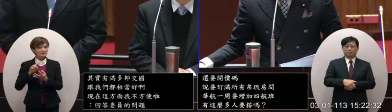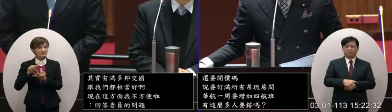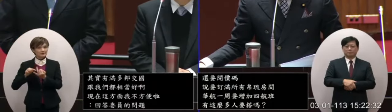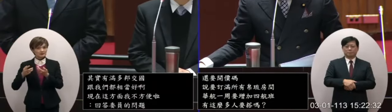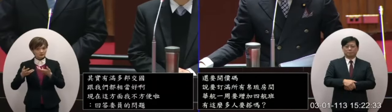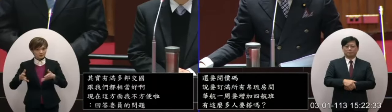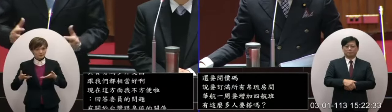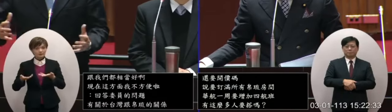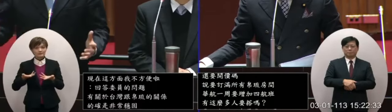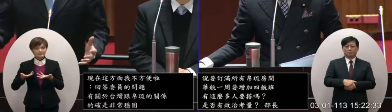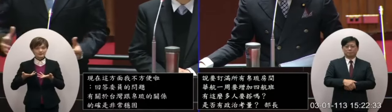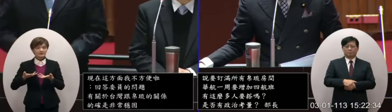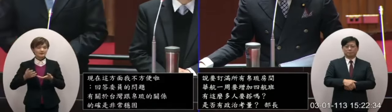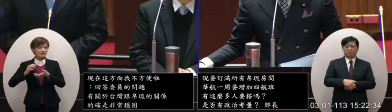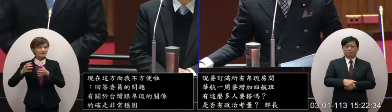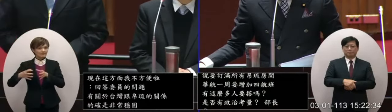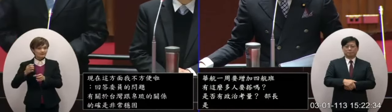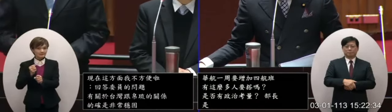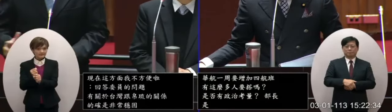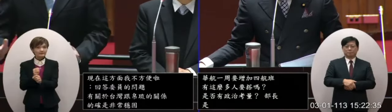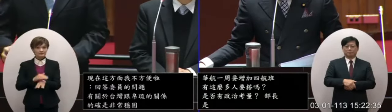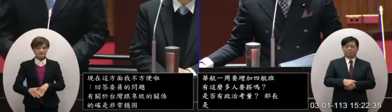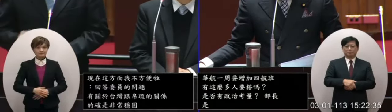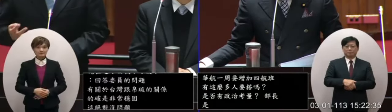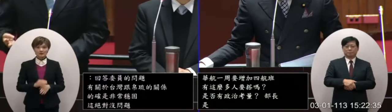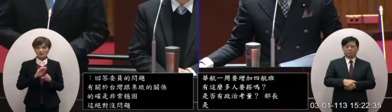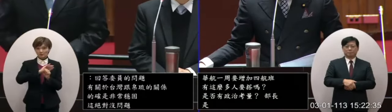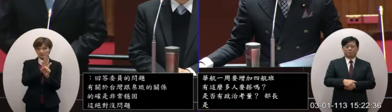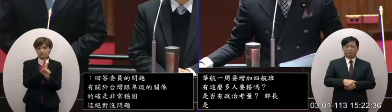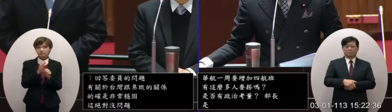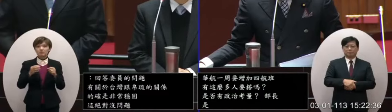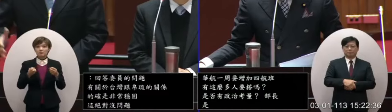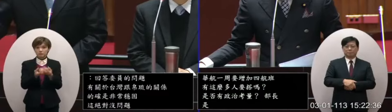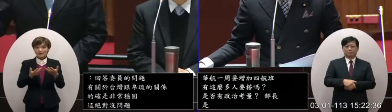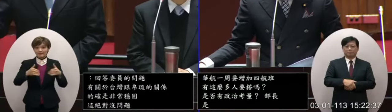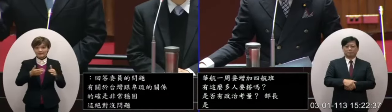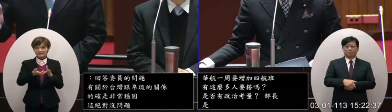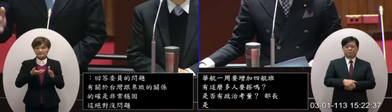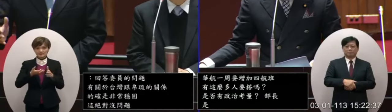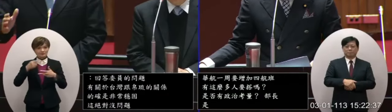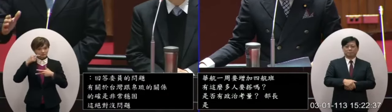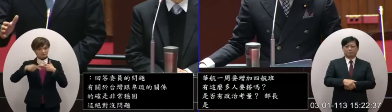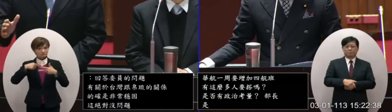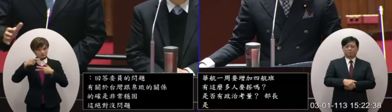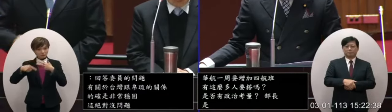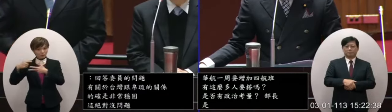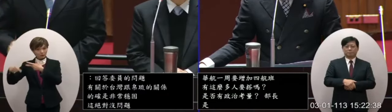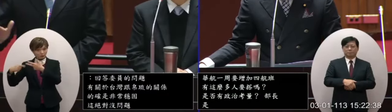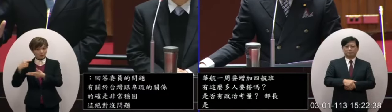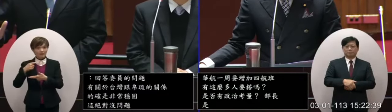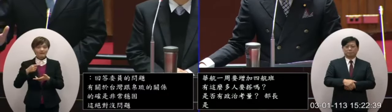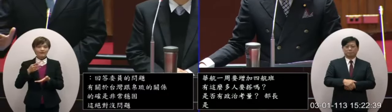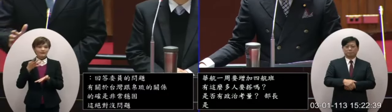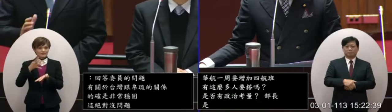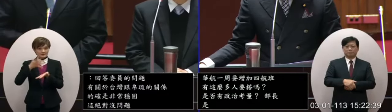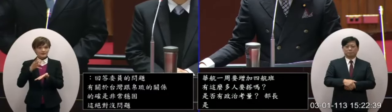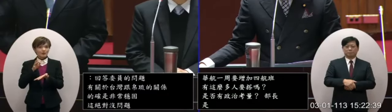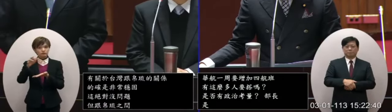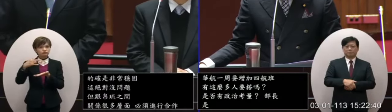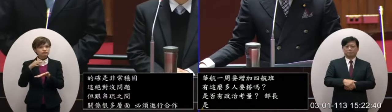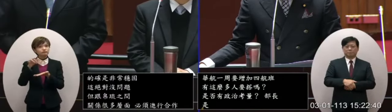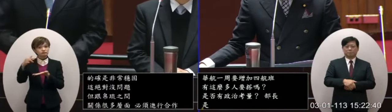须要进行合作。那我们在那个疫情之前每周就有4班，所以从疫情开始减淡之后，我们